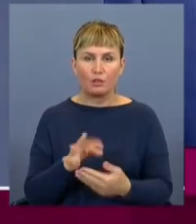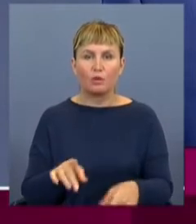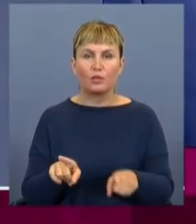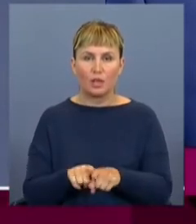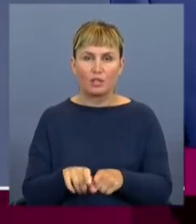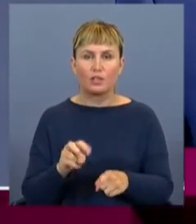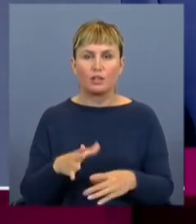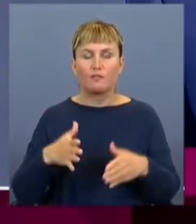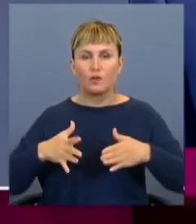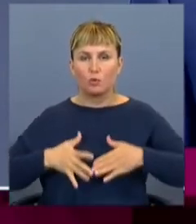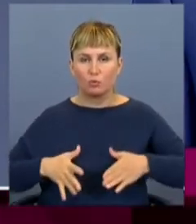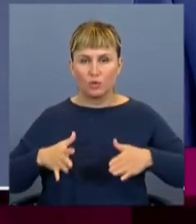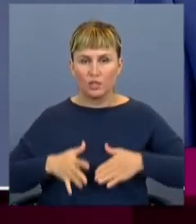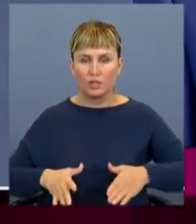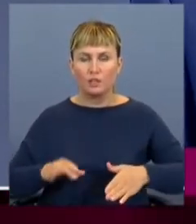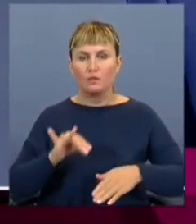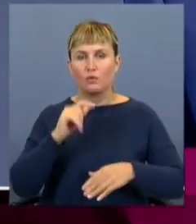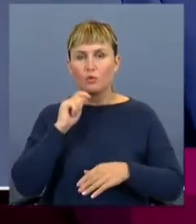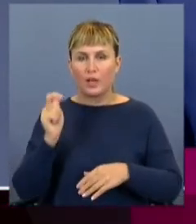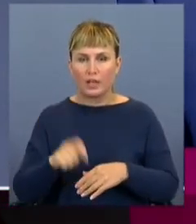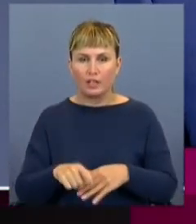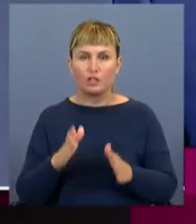как и в Грузии и в Украине,